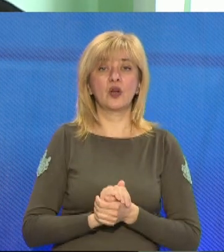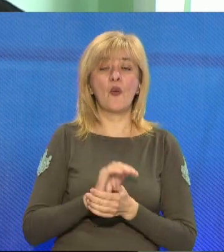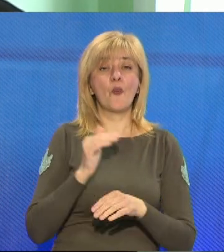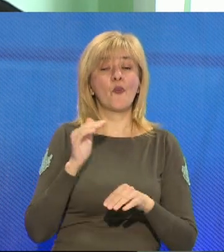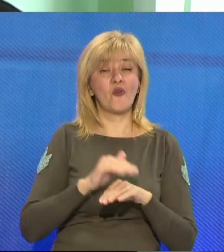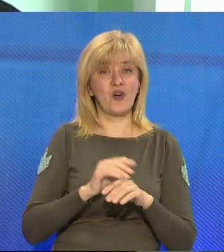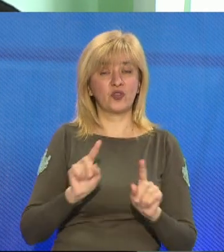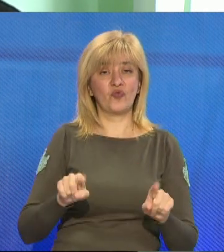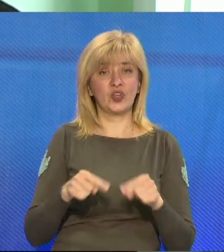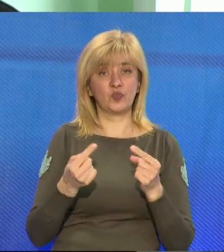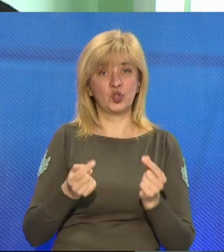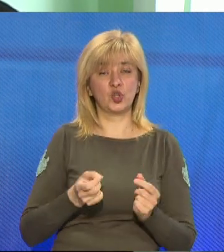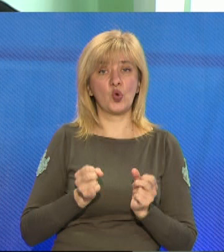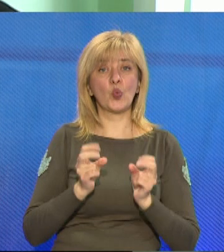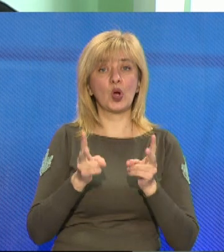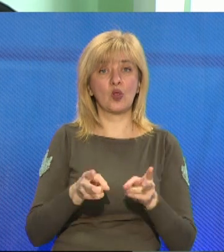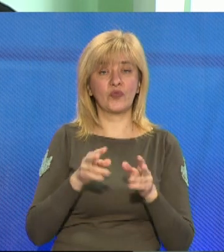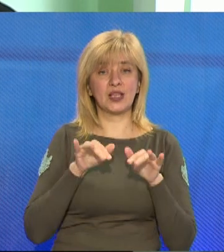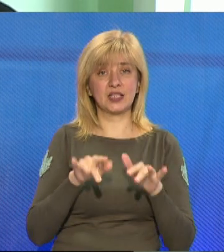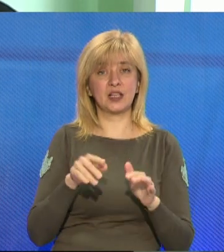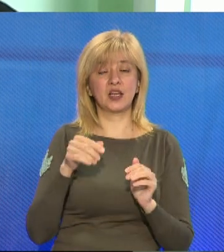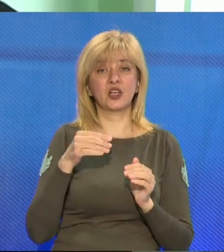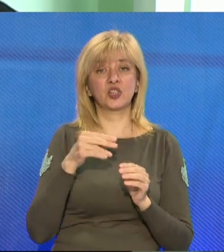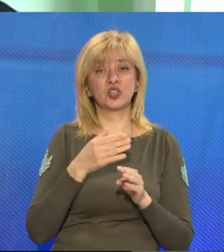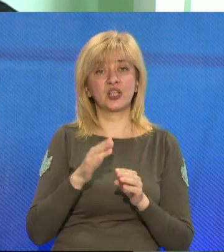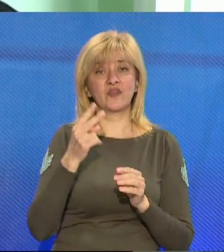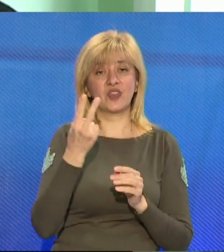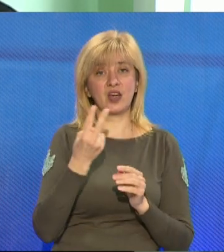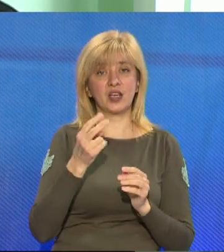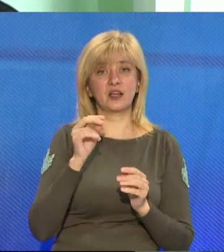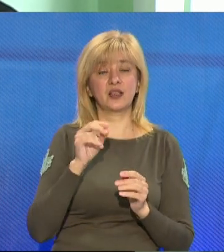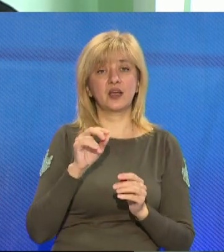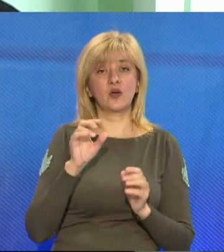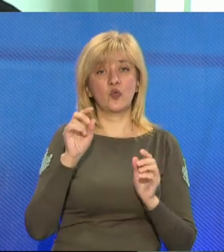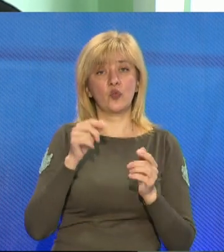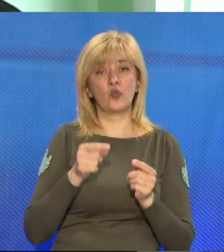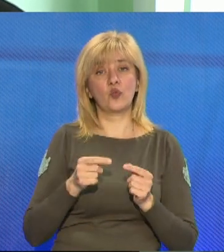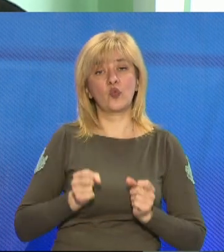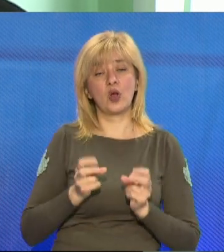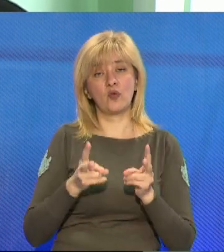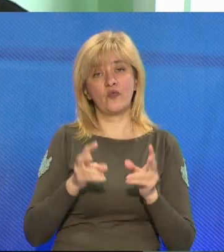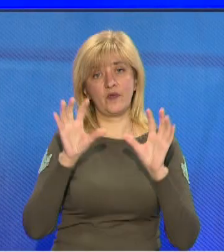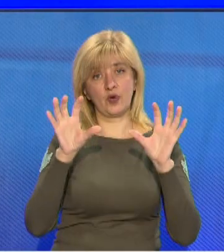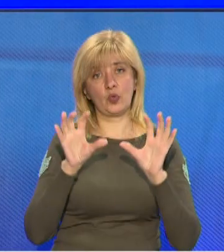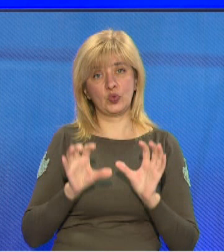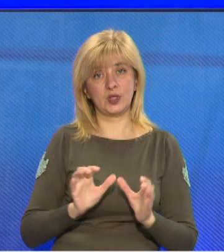факту возбуждено уголовное дело по части 2 статьи 282 Уголовного кодекса Республики Беларусь.